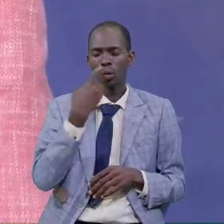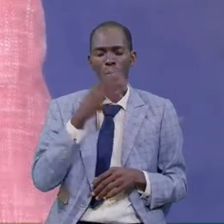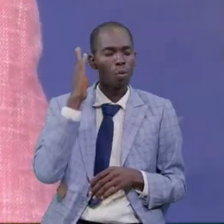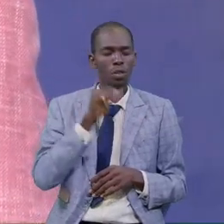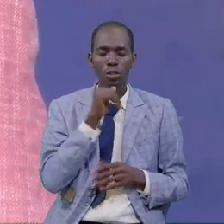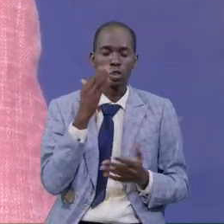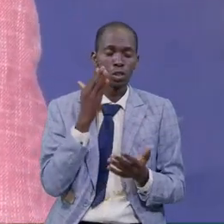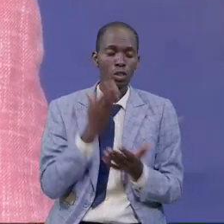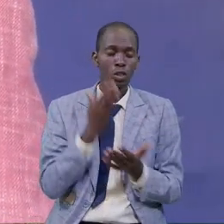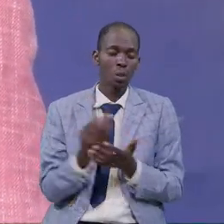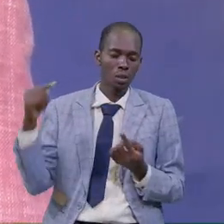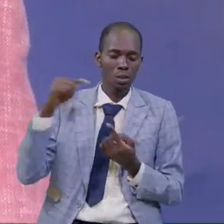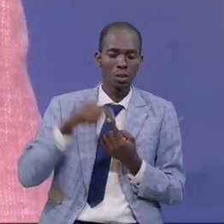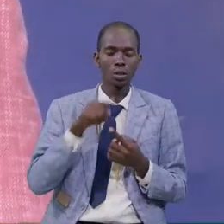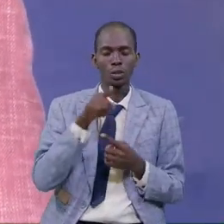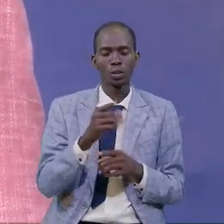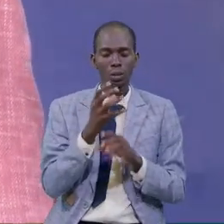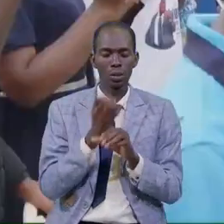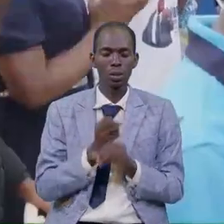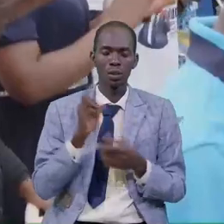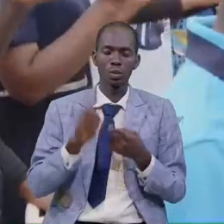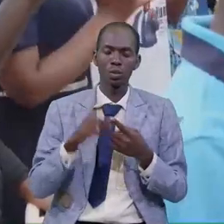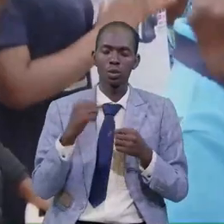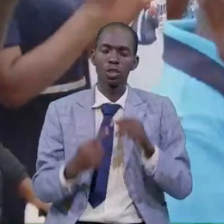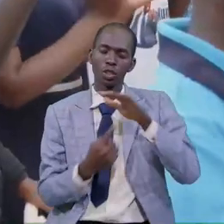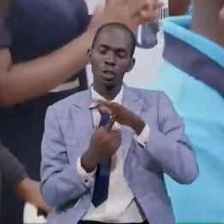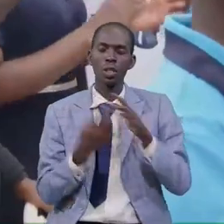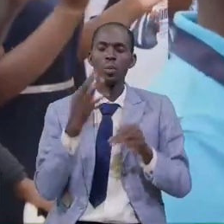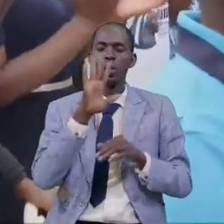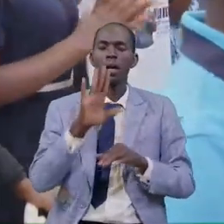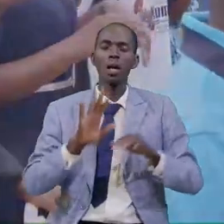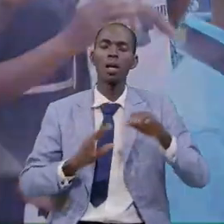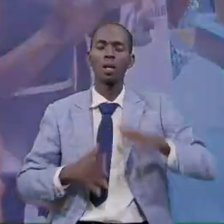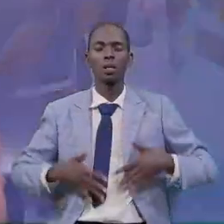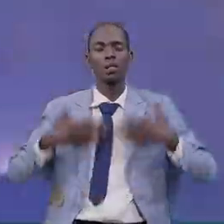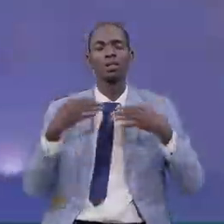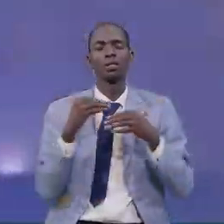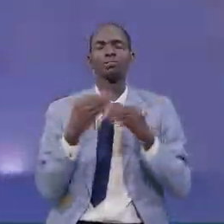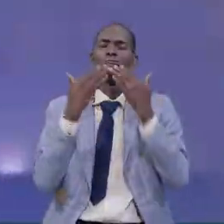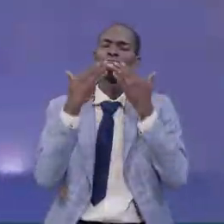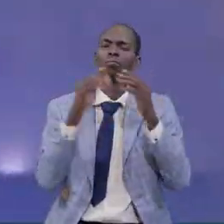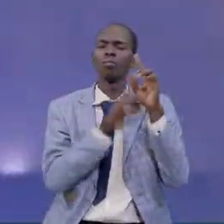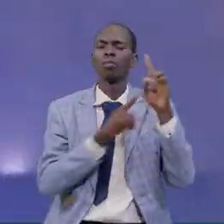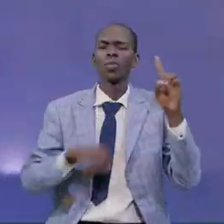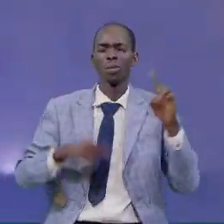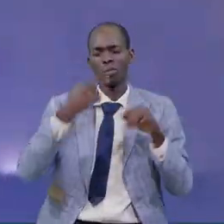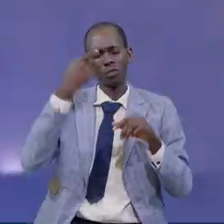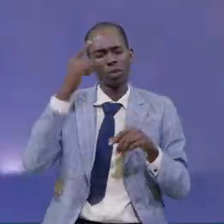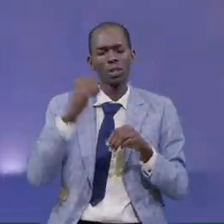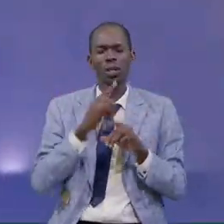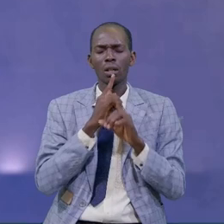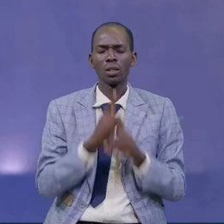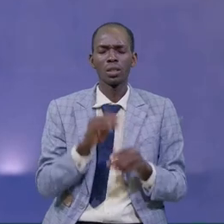cesser jusqu'à ce que tu atteignes le sommet de ta montagne. Merci Seigneur pour l'exaucement.